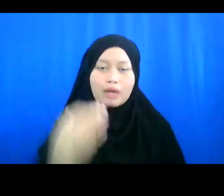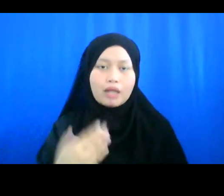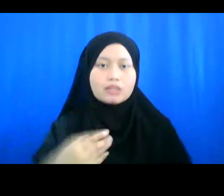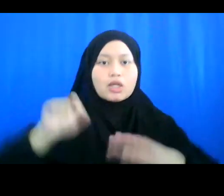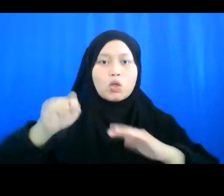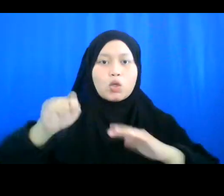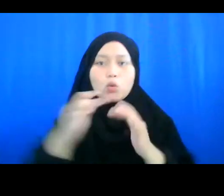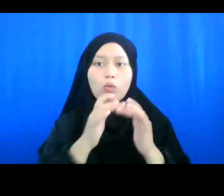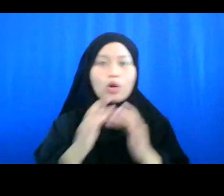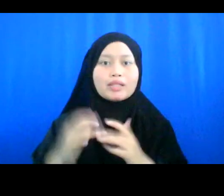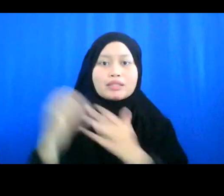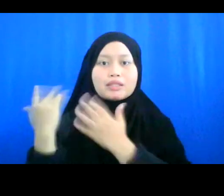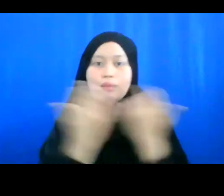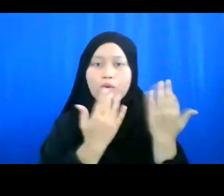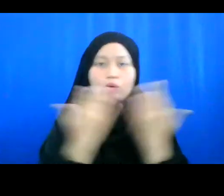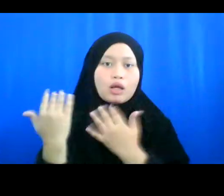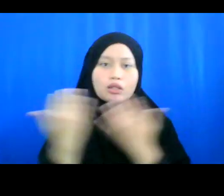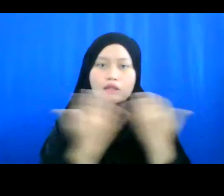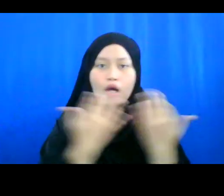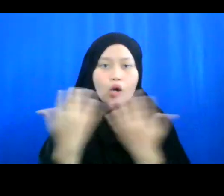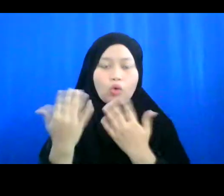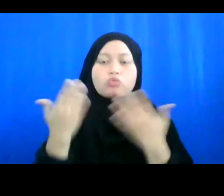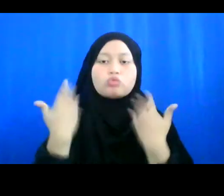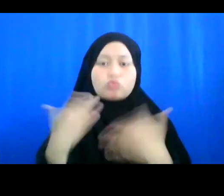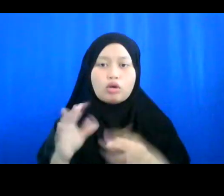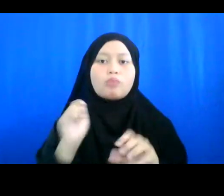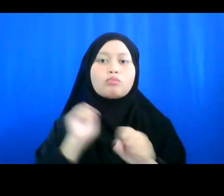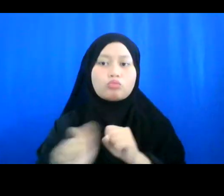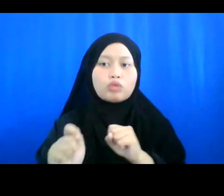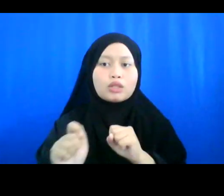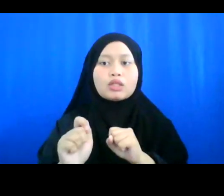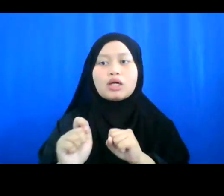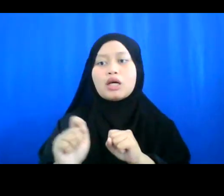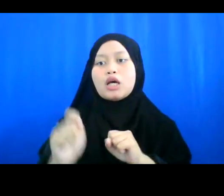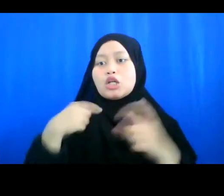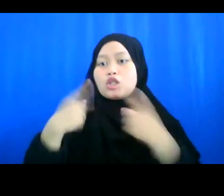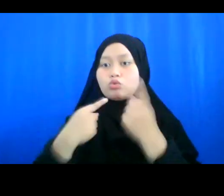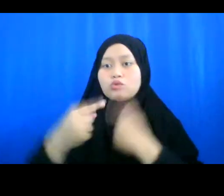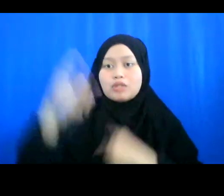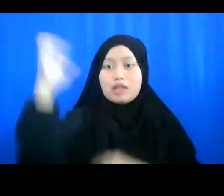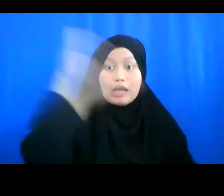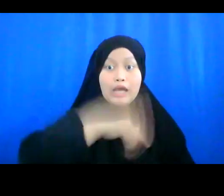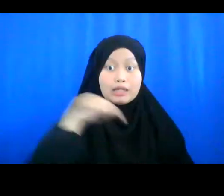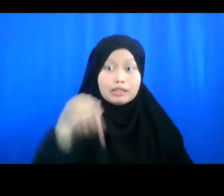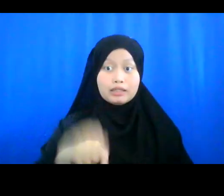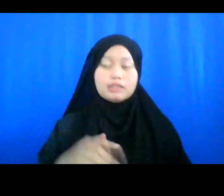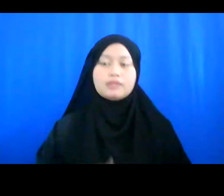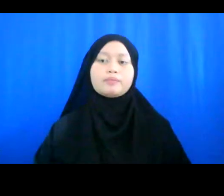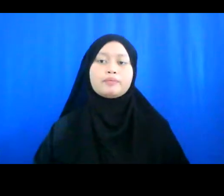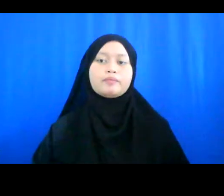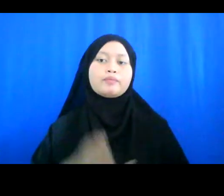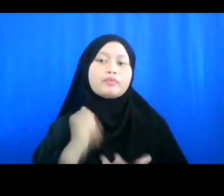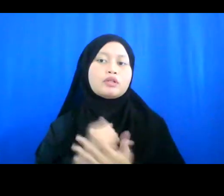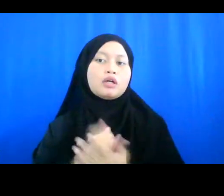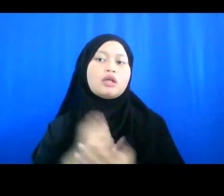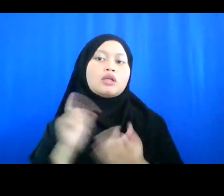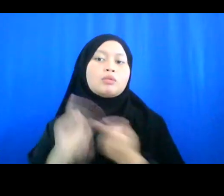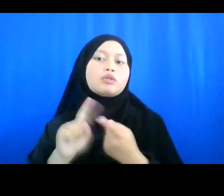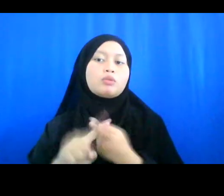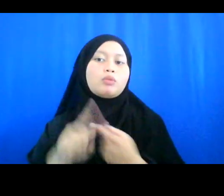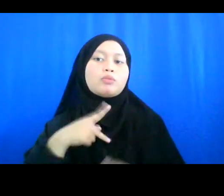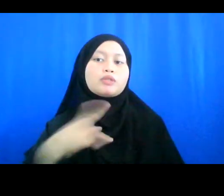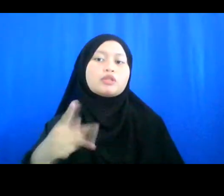India selamat ulang tahun ya sudah menyelenggarakan diskusi kita hari ini dan juga saja kepada rekan-rekan peserta semuanya